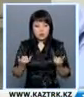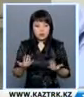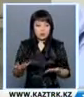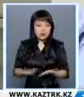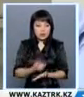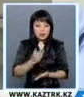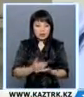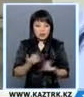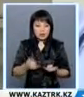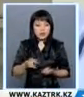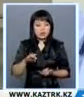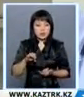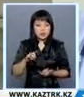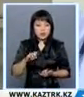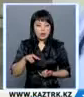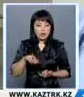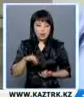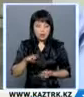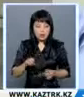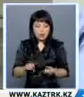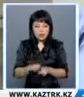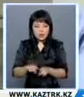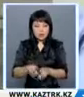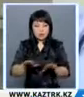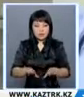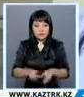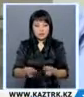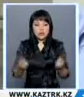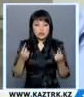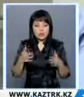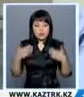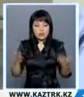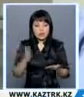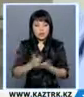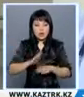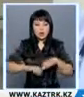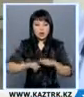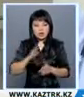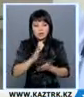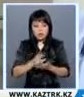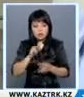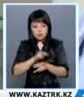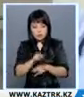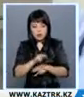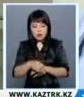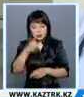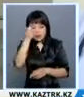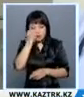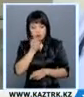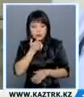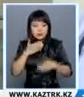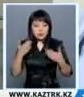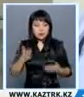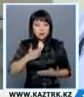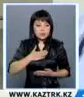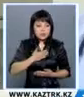бізге Прибалтикадан, Латвиядан кеп үлкен практика көрсетіп атыр. Оған рахмет. Біз көптеген